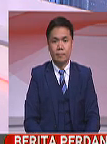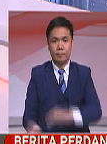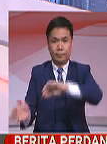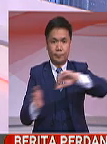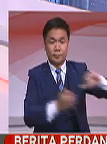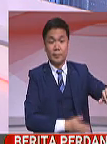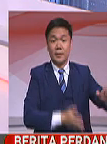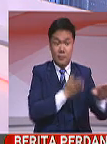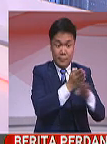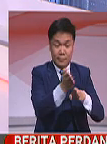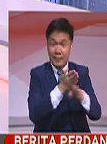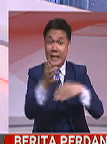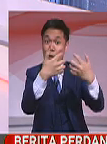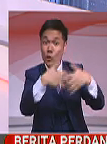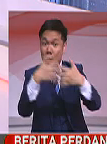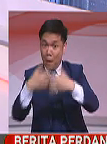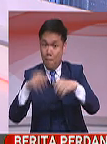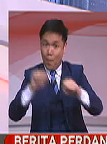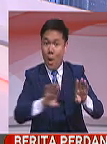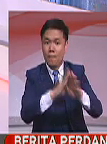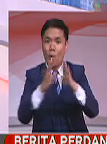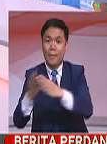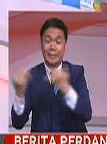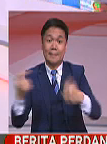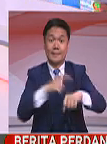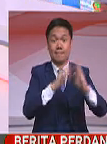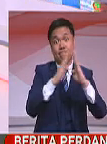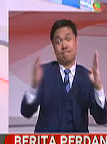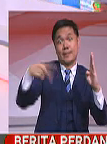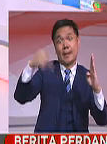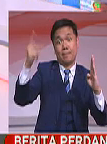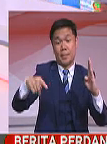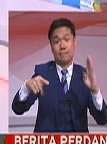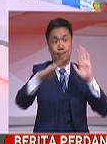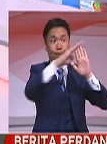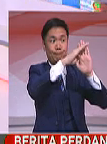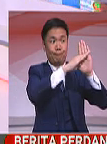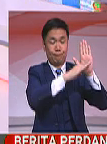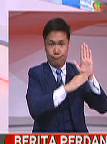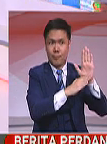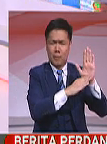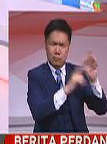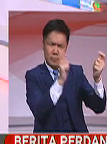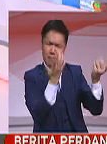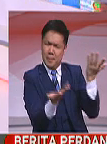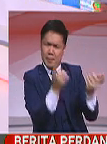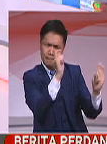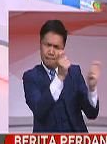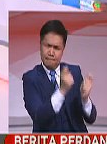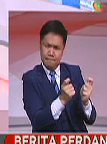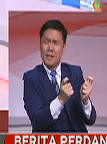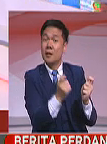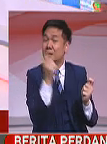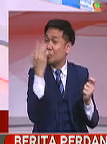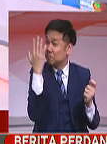Senarai industri yang dibenarkan beroperasi semasa Perintah Kawalan Pergerakan PKP akan dikaji semula sekiranya lekuk